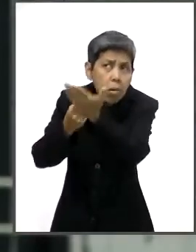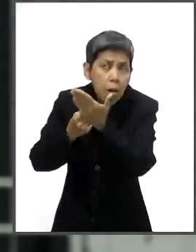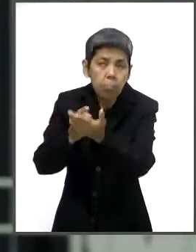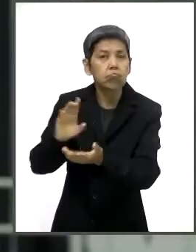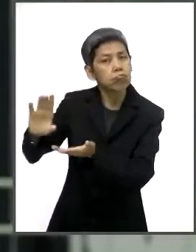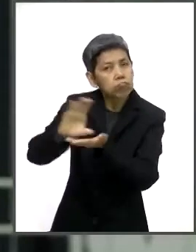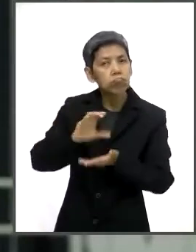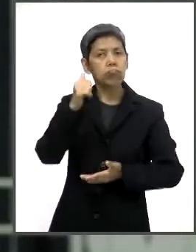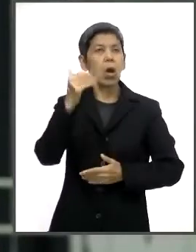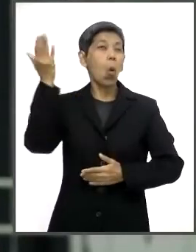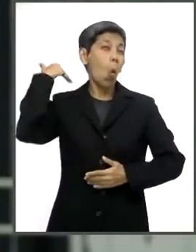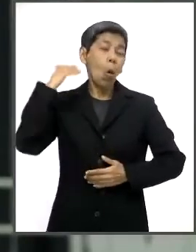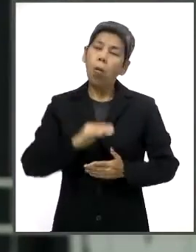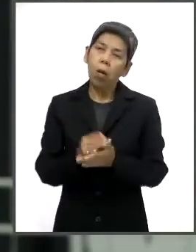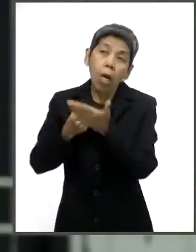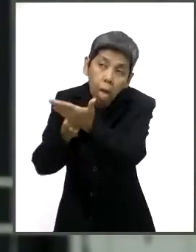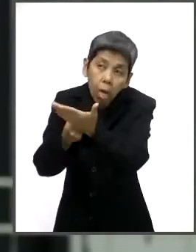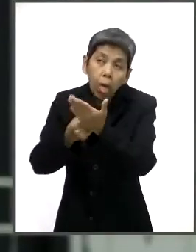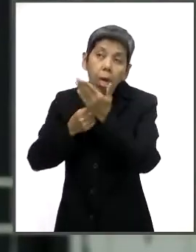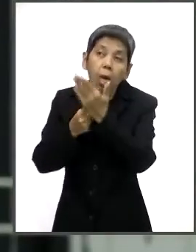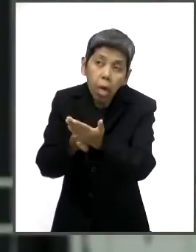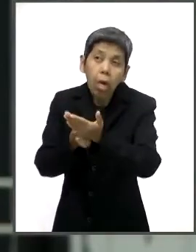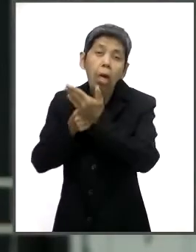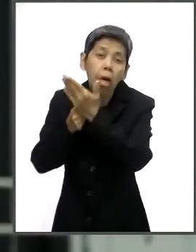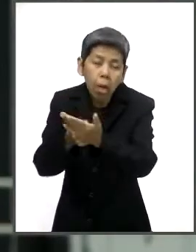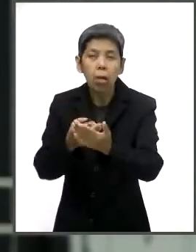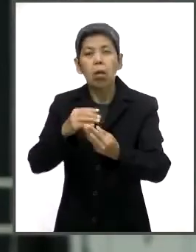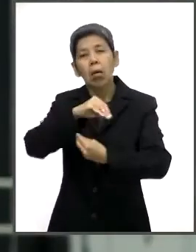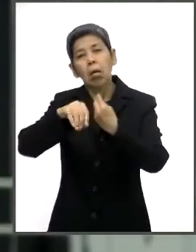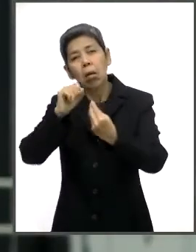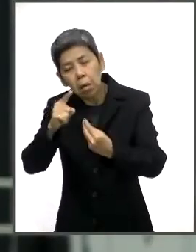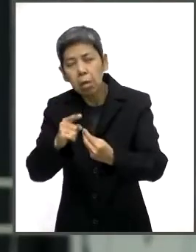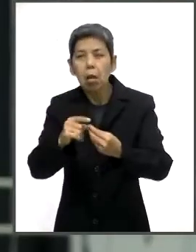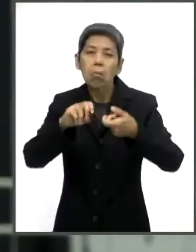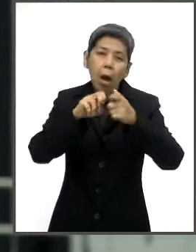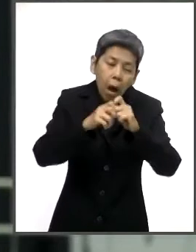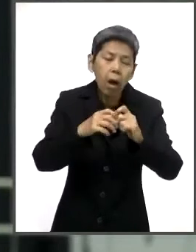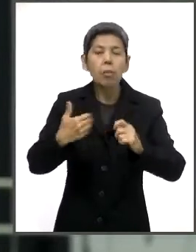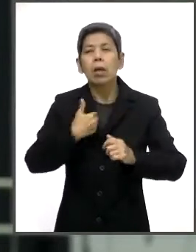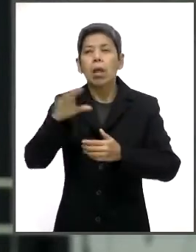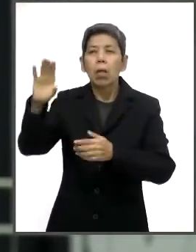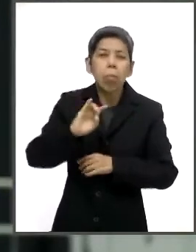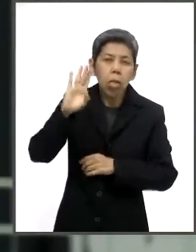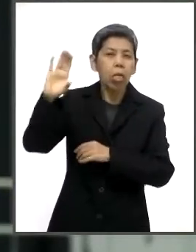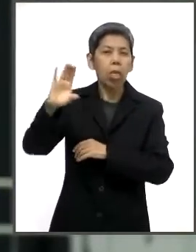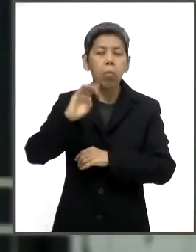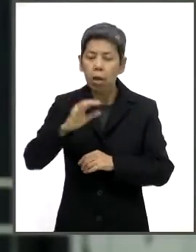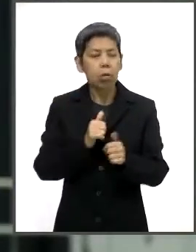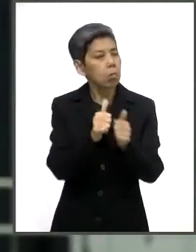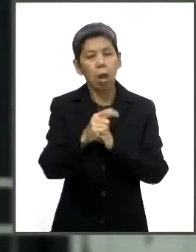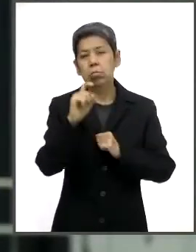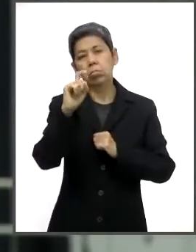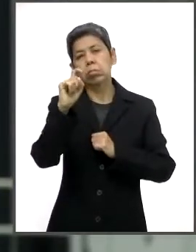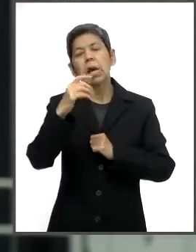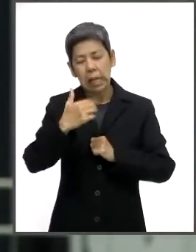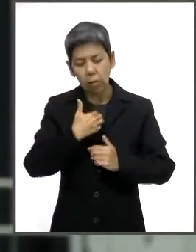แมตช์เราก็ได้ทั้ง5แมตช์แต่สมัยก่อนอ่ะด้วยงบประมาณหลายๆด้านด้วยเศรษฐกิจด้วยหลายๆด้านก็เลยทำให้เราไม่สามารถไปทุก